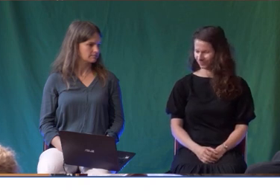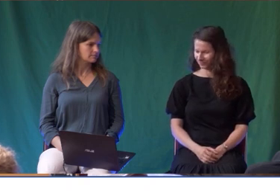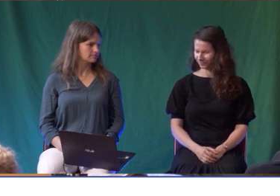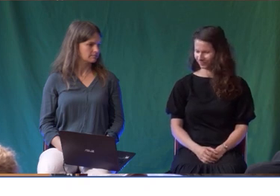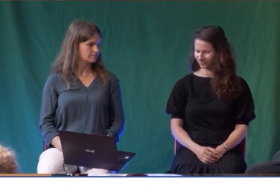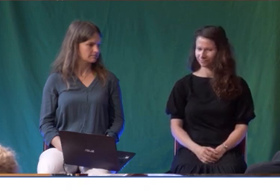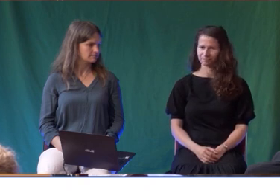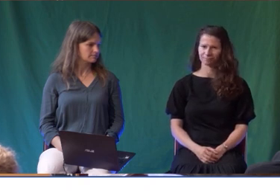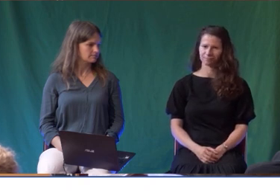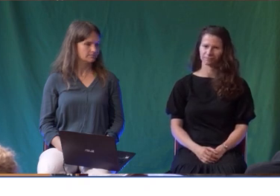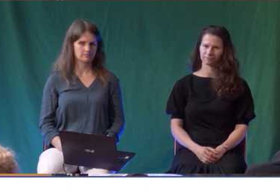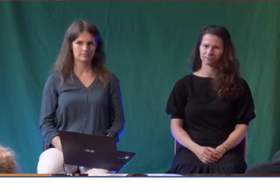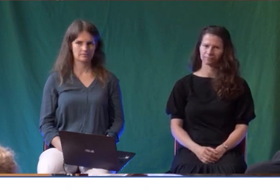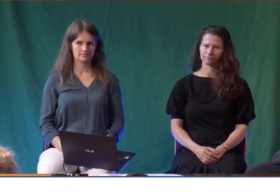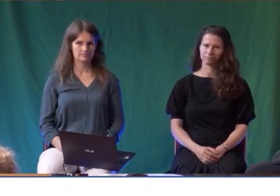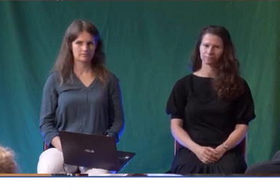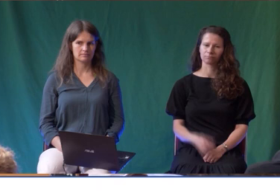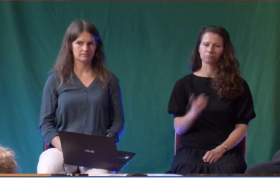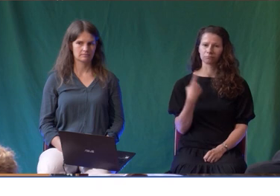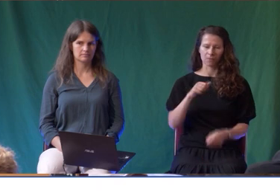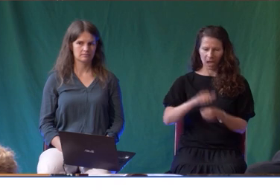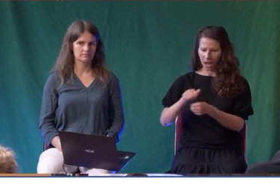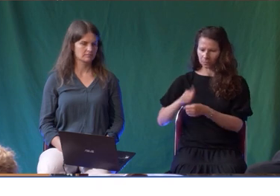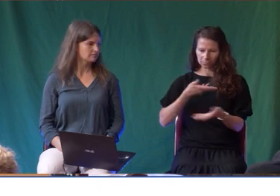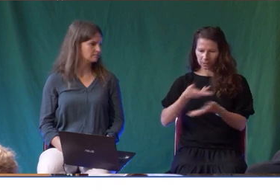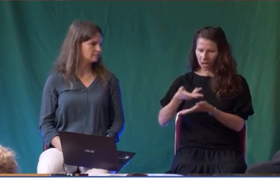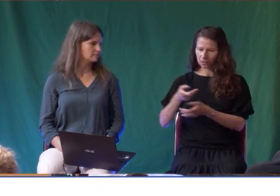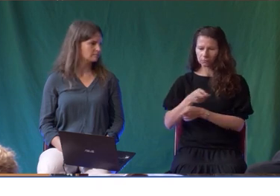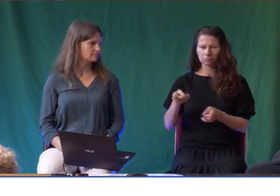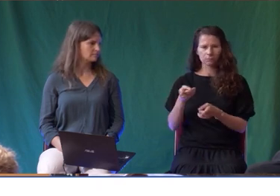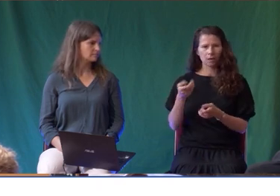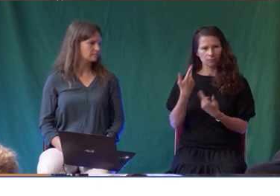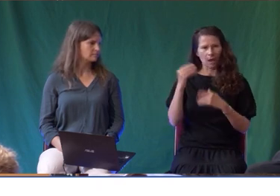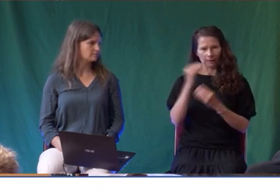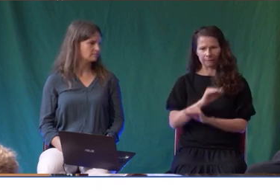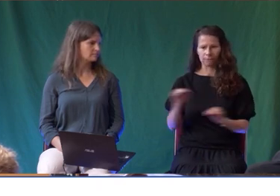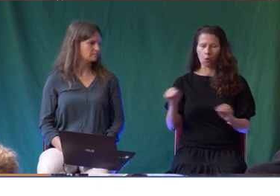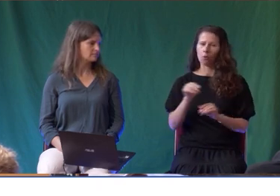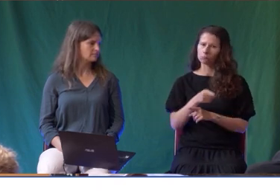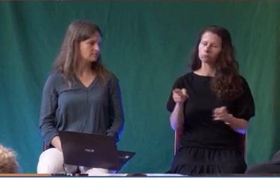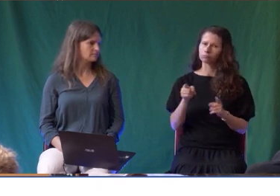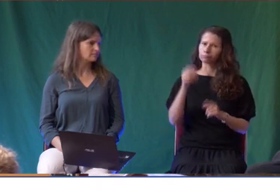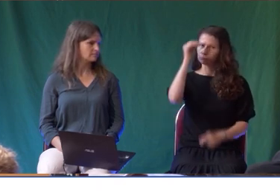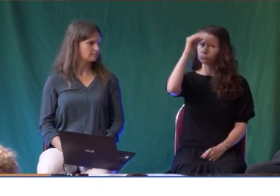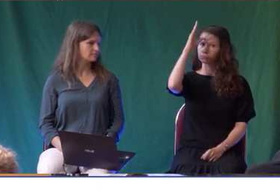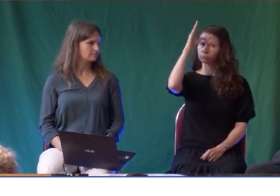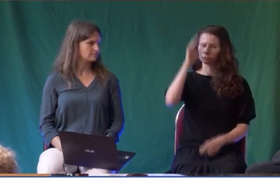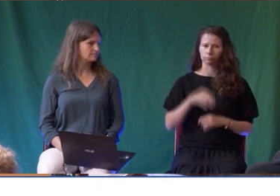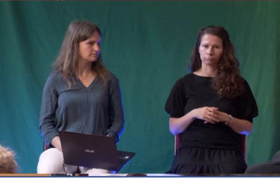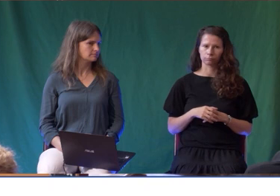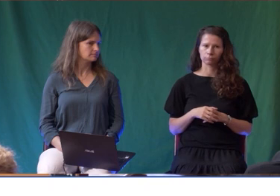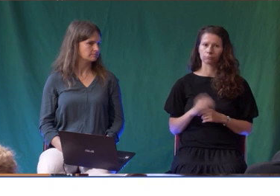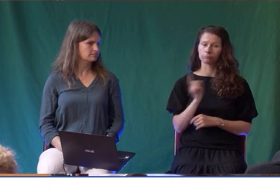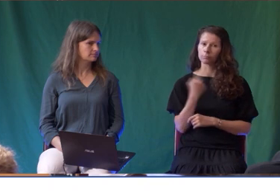genau wir beraten auch die Ämter damit sie besser informiert sind wir haben auch unterstützt bei einem